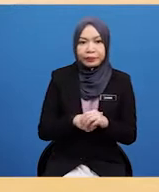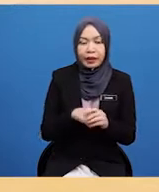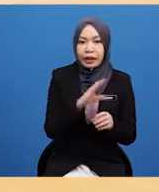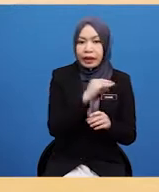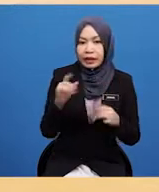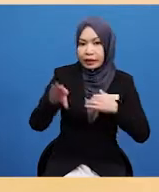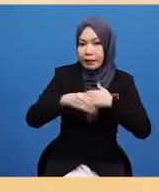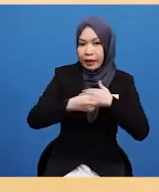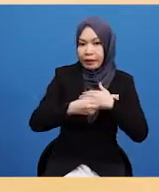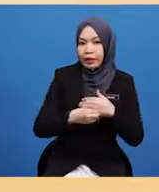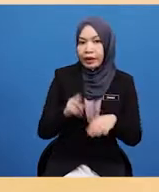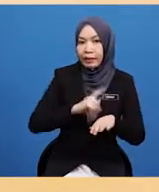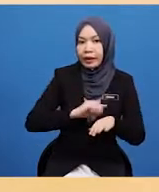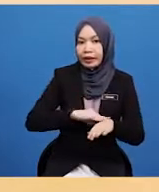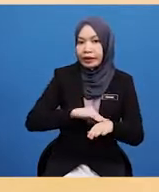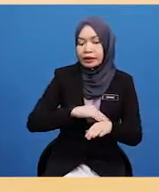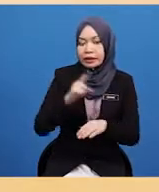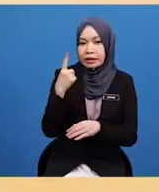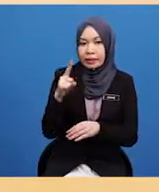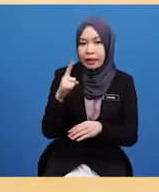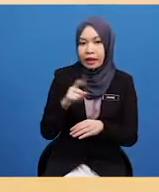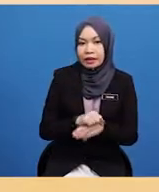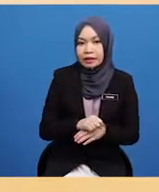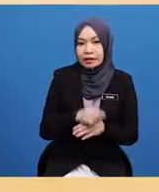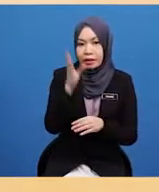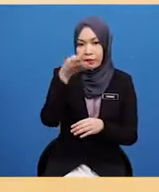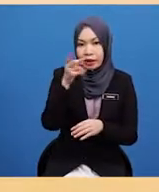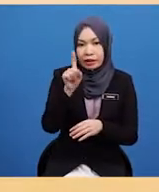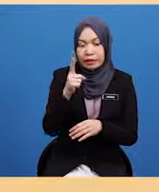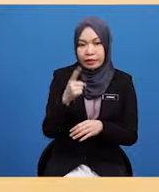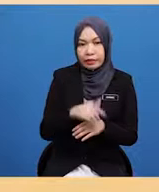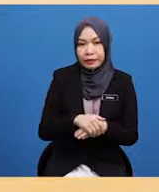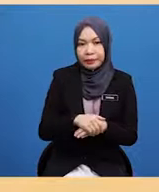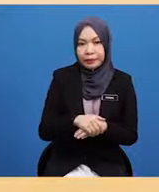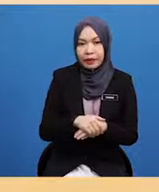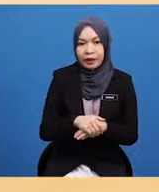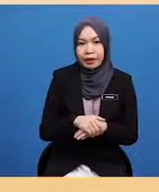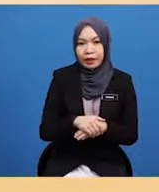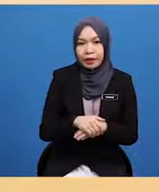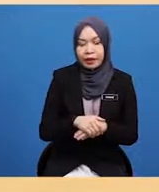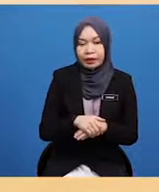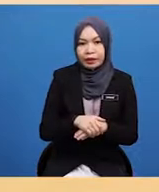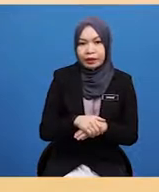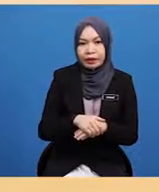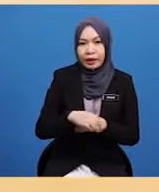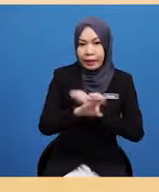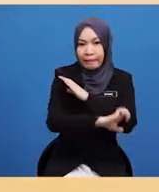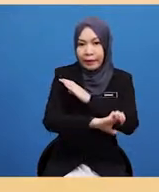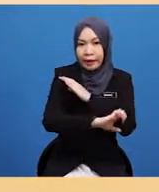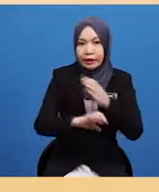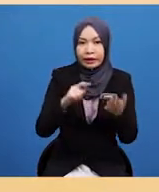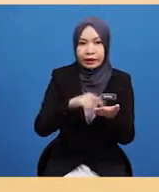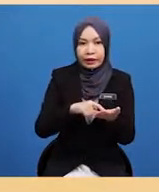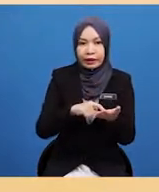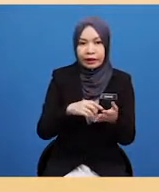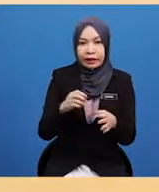pada 11 November 1914, Empayar Uthmaniyah telah mengeluarkan fatwa menyeru orang